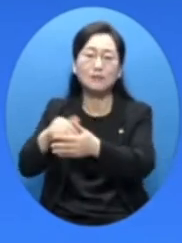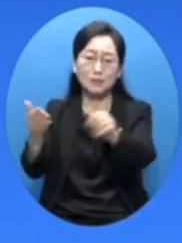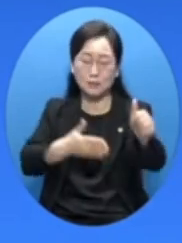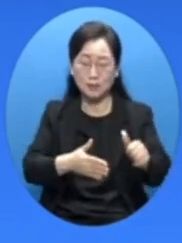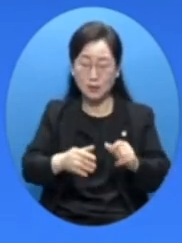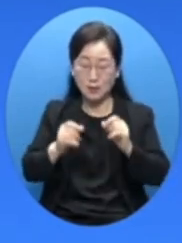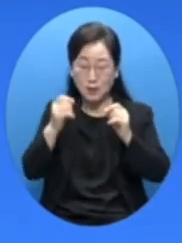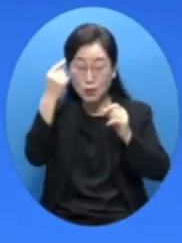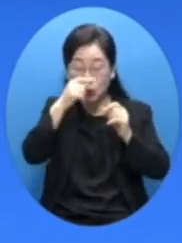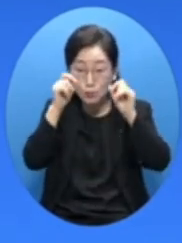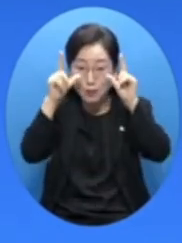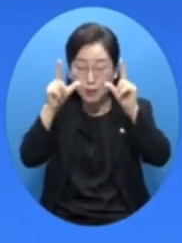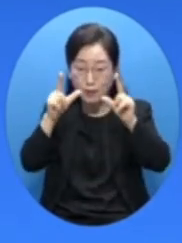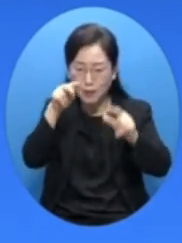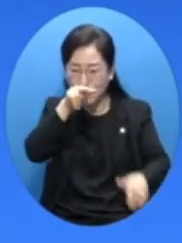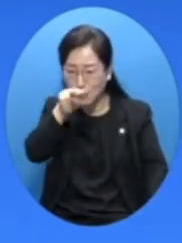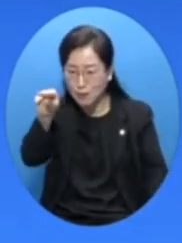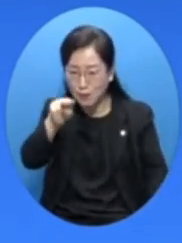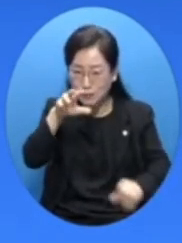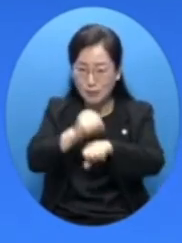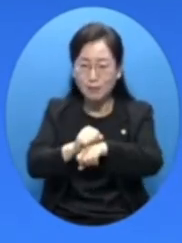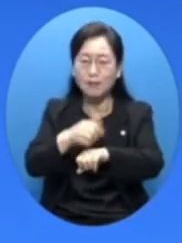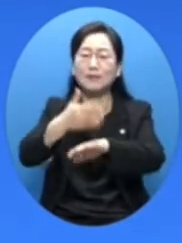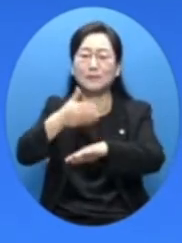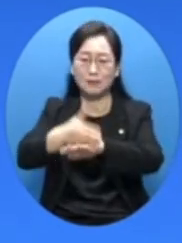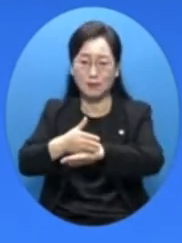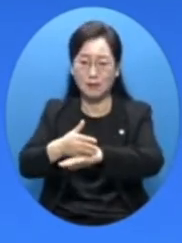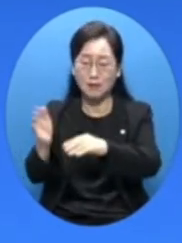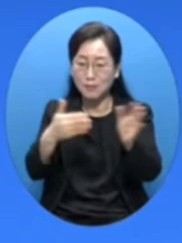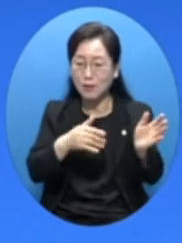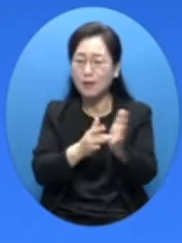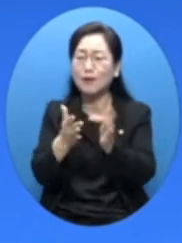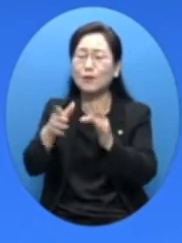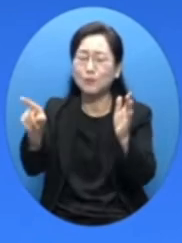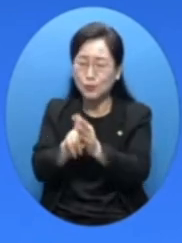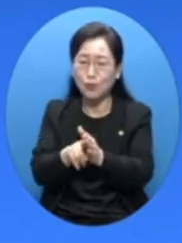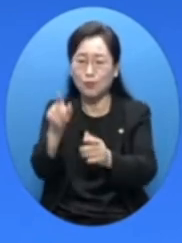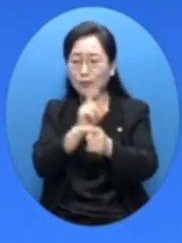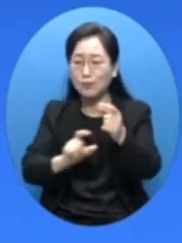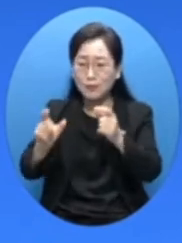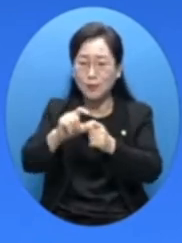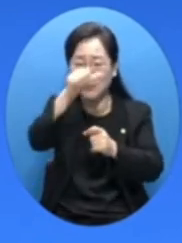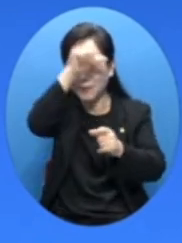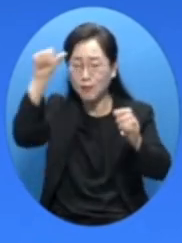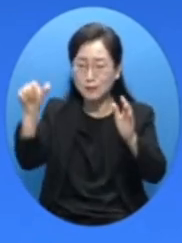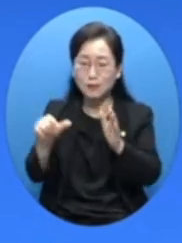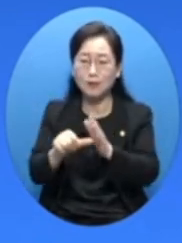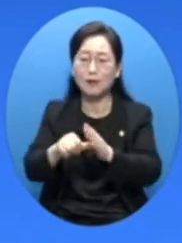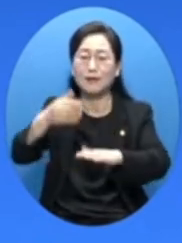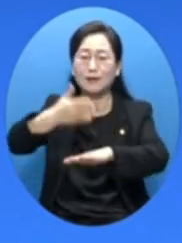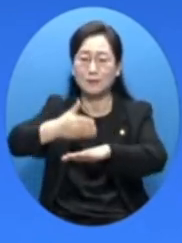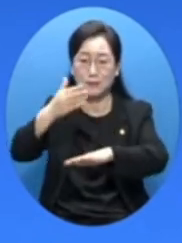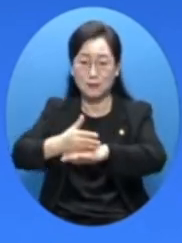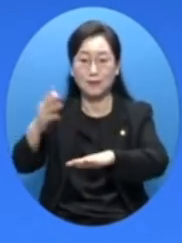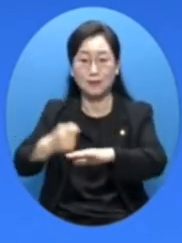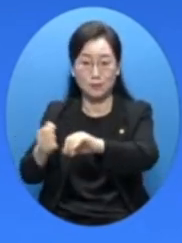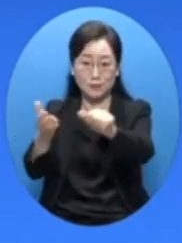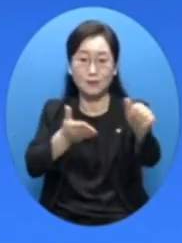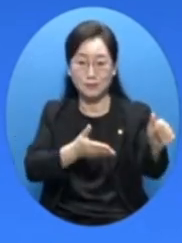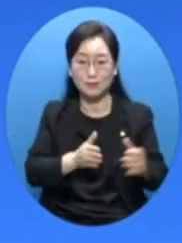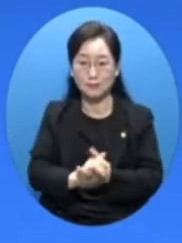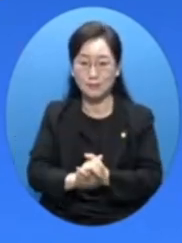앞으로 본다는 것은 얼마나 감사한 일인지. 그런데 예수를 믿게 되었으니 우리의 한평생 우리의 삶은 감사의 삶이 되어야 될